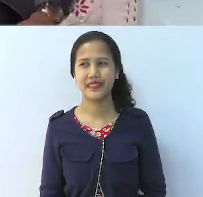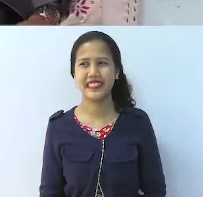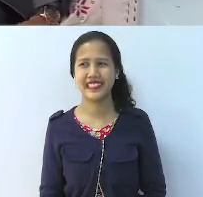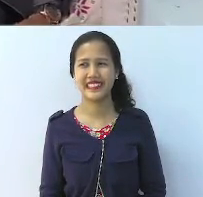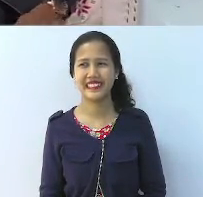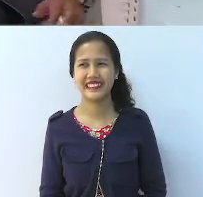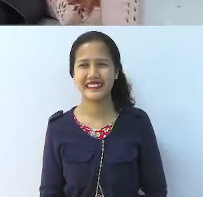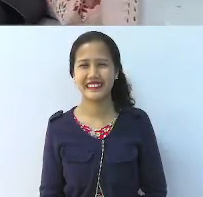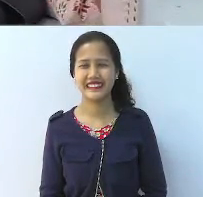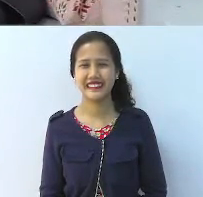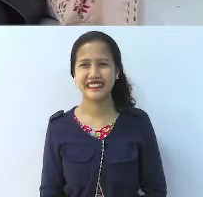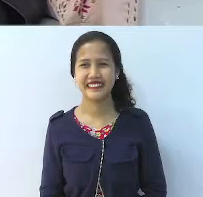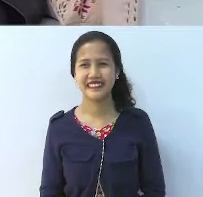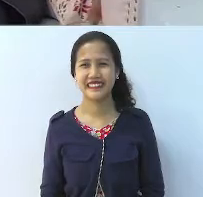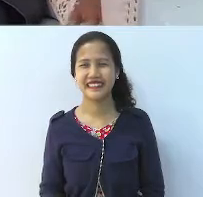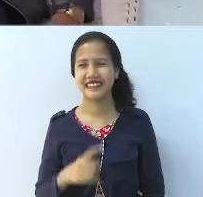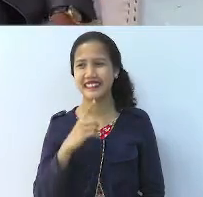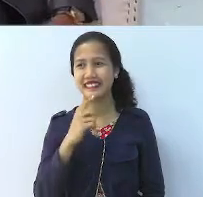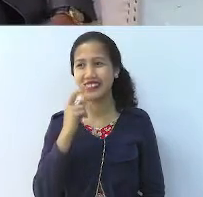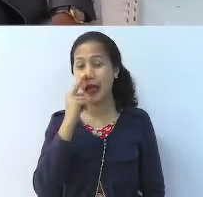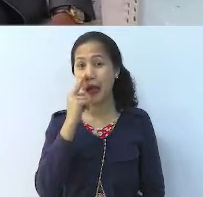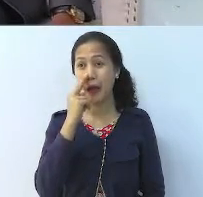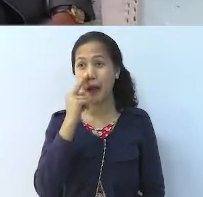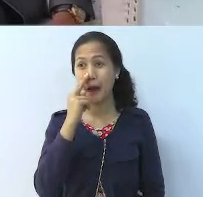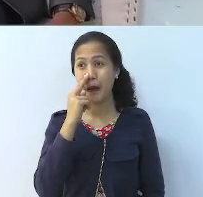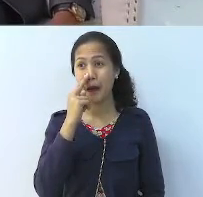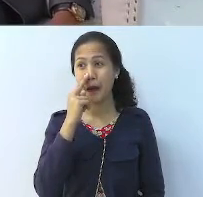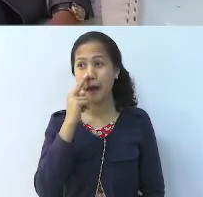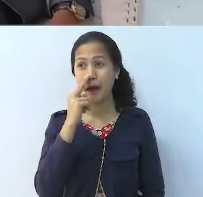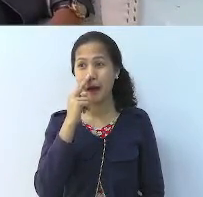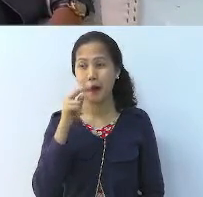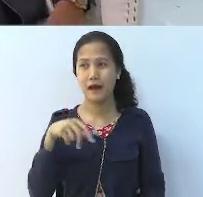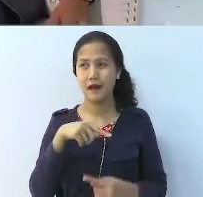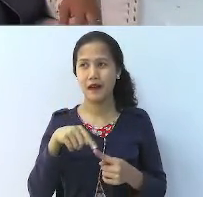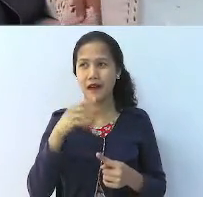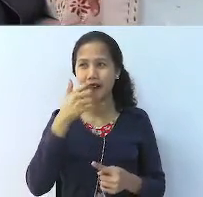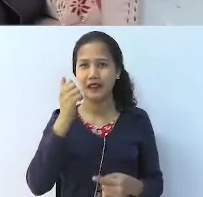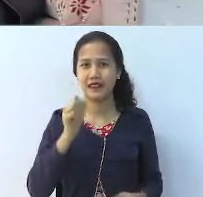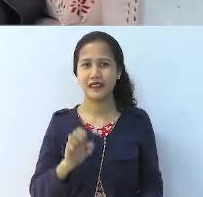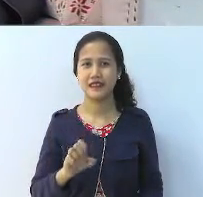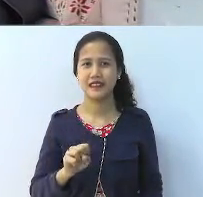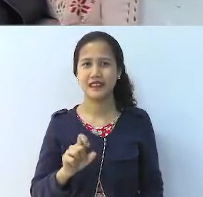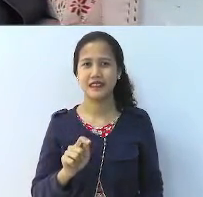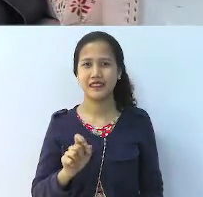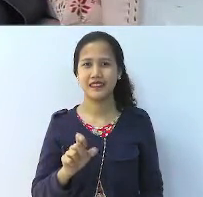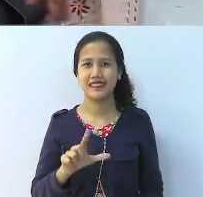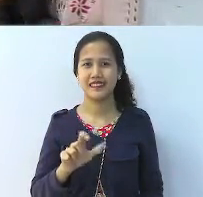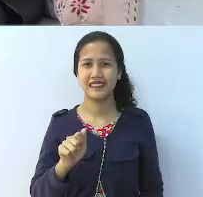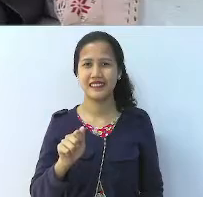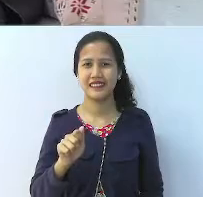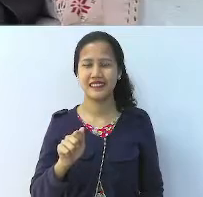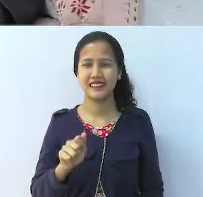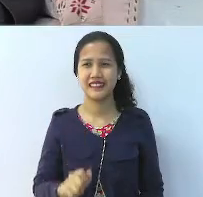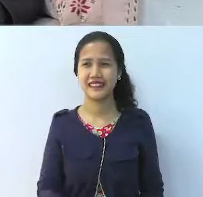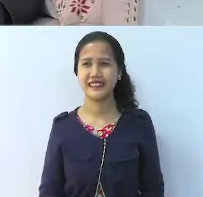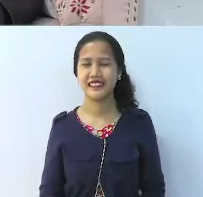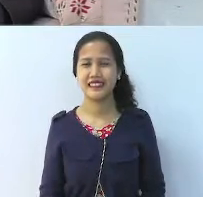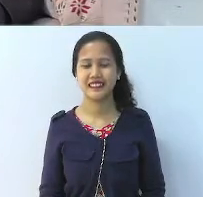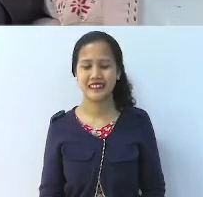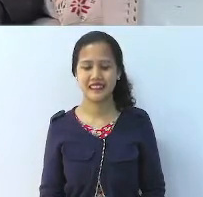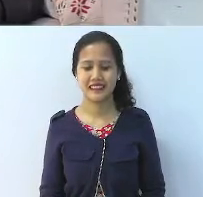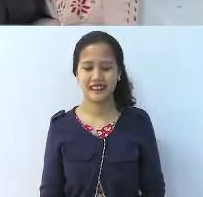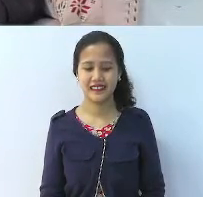nila, yun ang mga nag... Yes, totoo yan. Bakit nanalo na ba si Jassel? Oo, ma'am, nanalo na yan before. Tapos si Sir